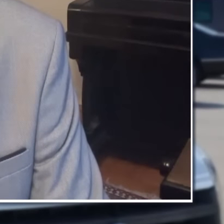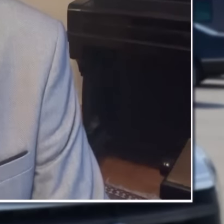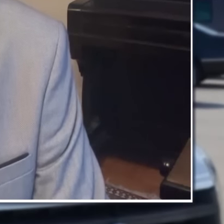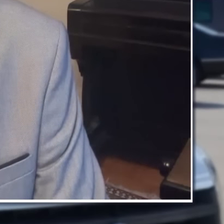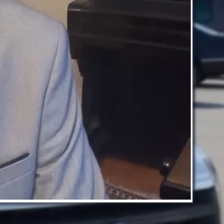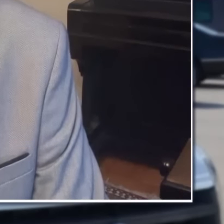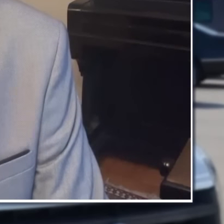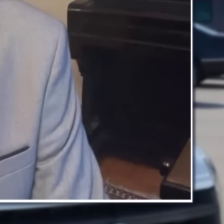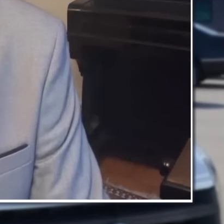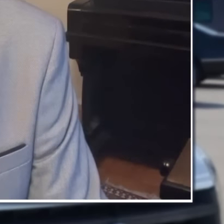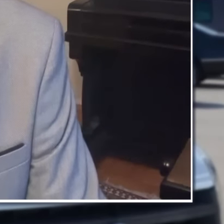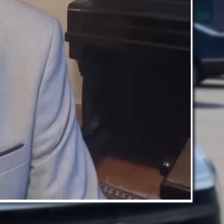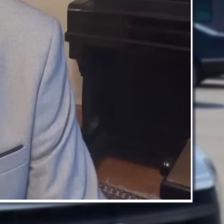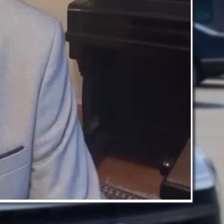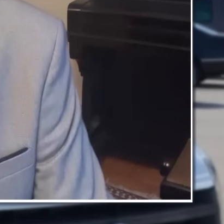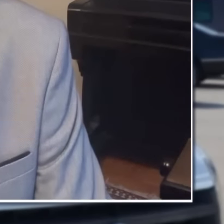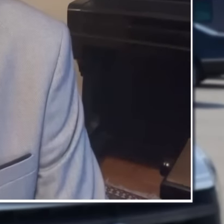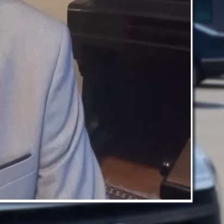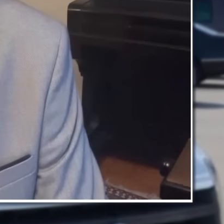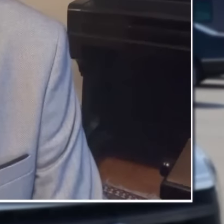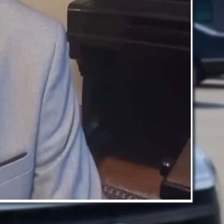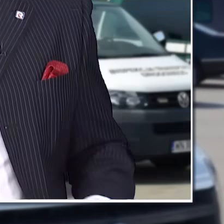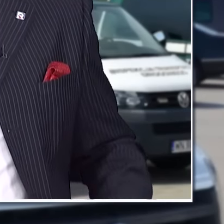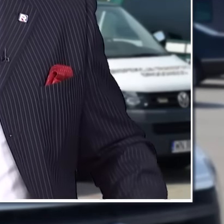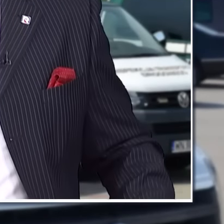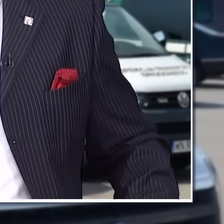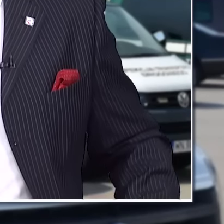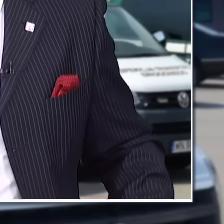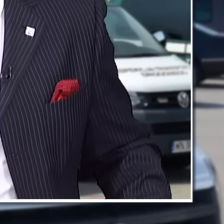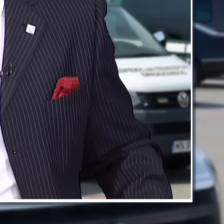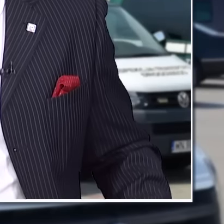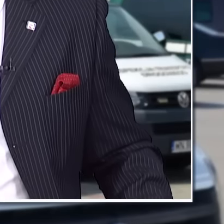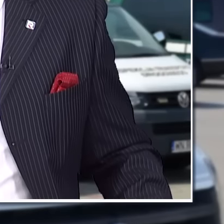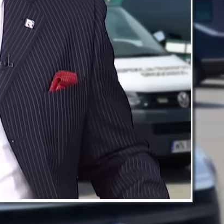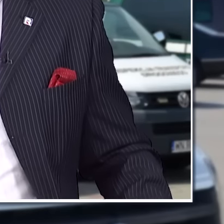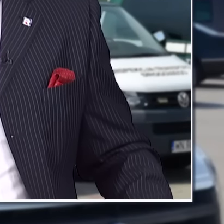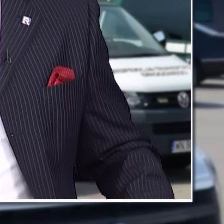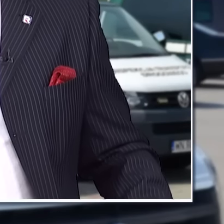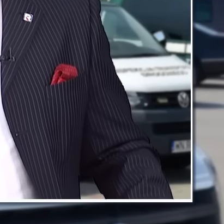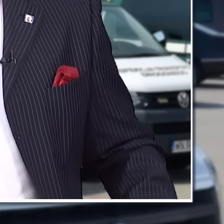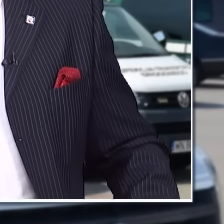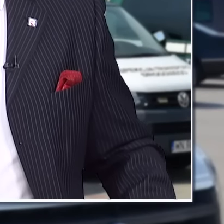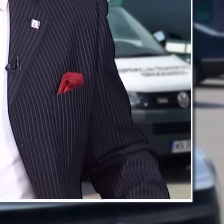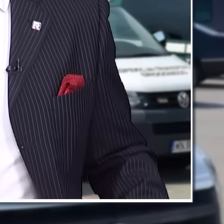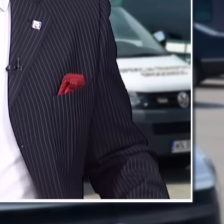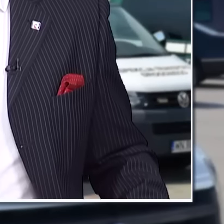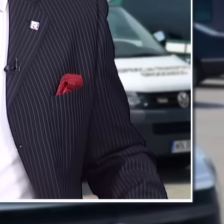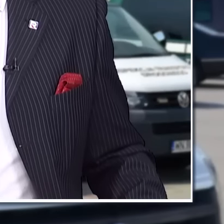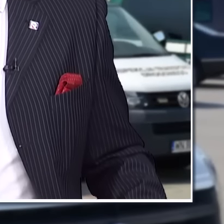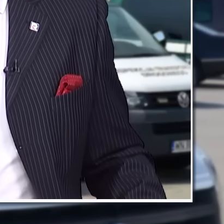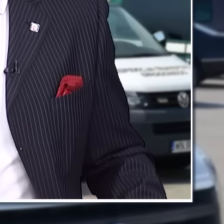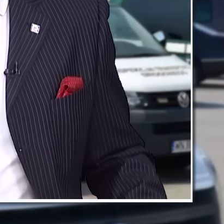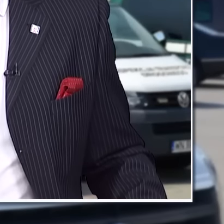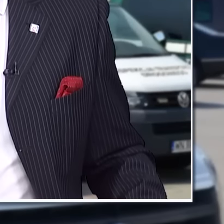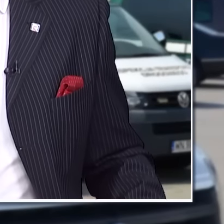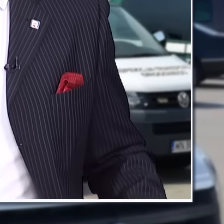żadnej nie ma. Więc tutaj, jak się domyślam, rozliczenia tych środków tym bardziej nie ma, bo to tak jakoś mi się wydaje,